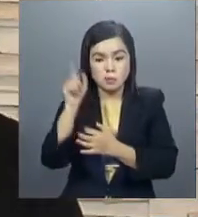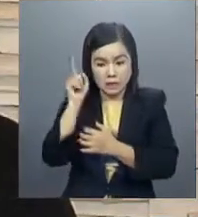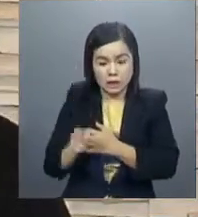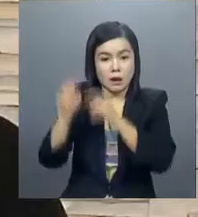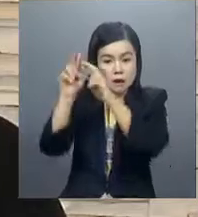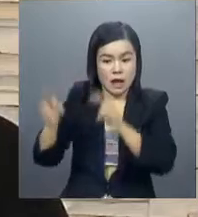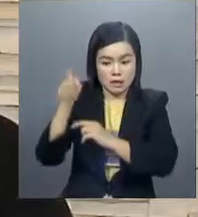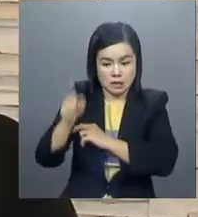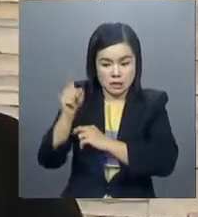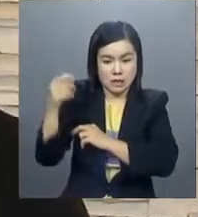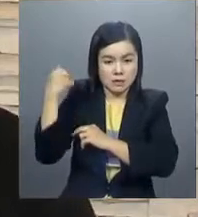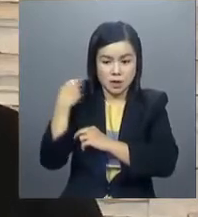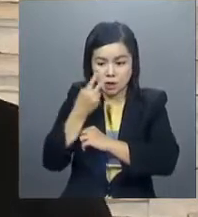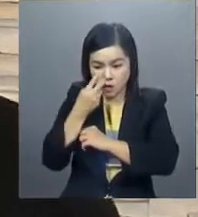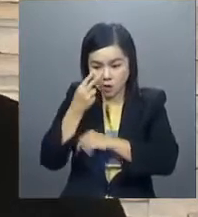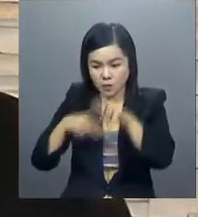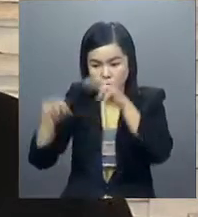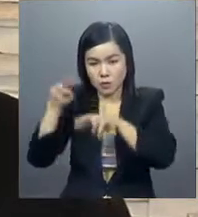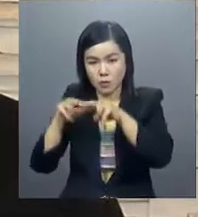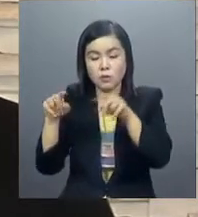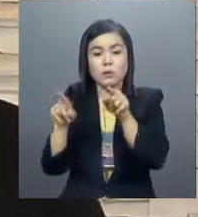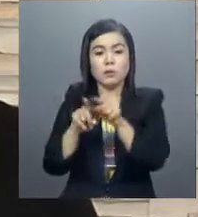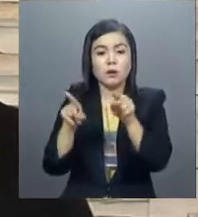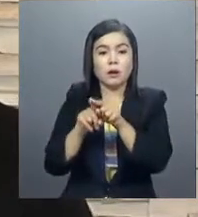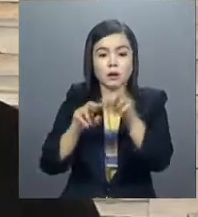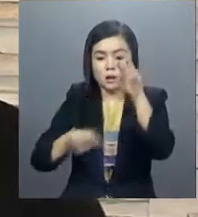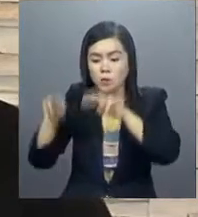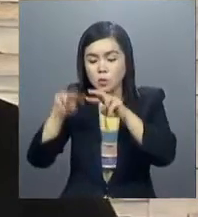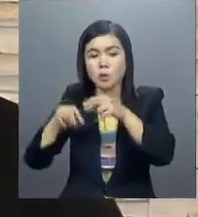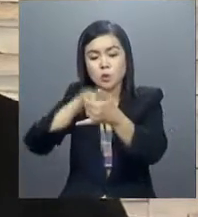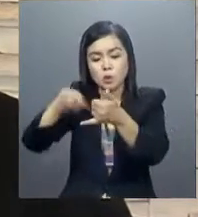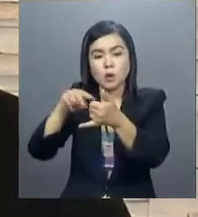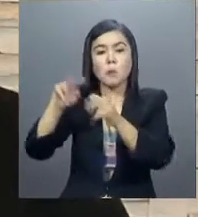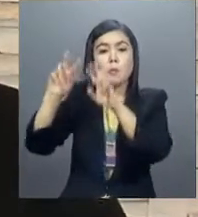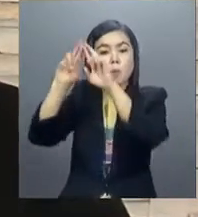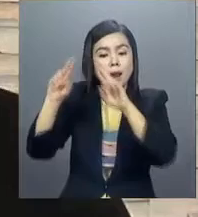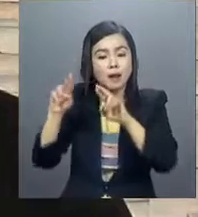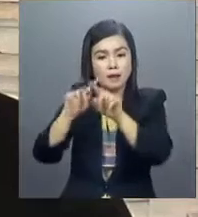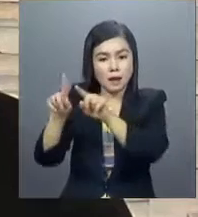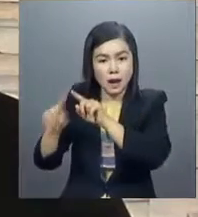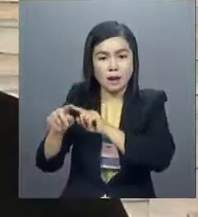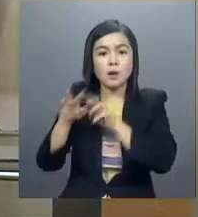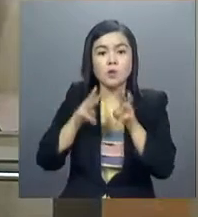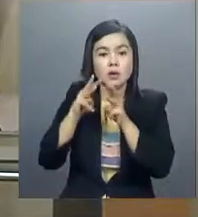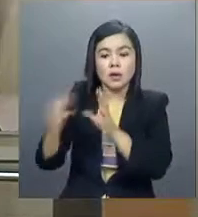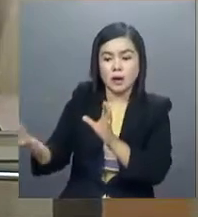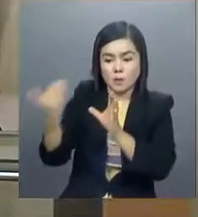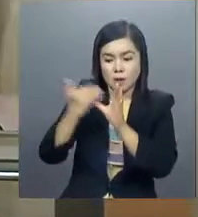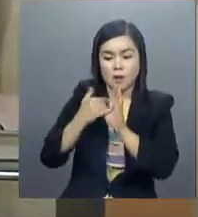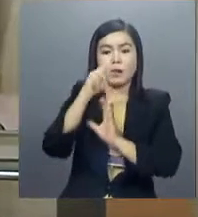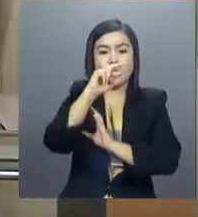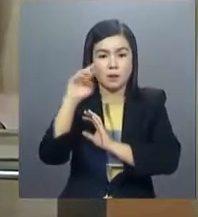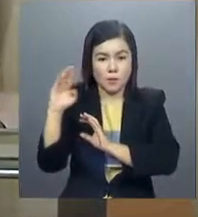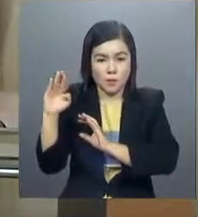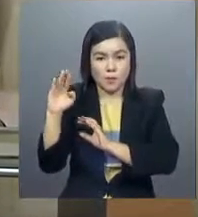ายาม endorse เรื่องของ DPD register DPD verify นะถ้าใครที่ซื้อขายออนไลน์พยายามที่จะดึงเขาเข้ามาระบบ